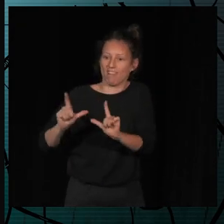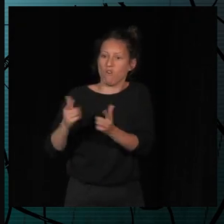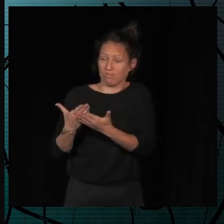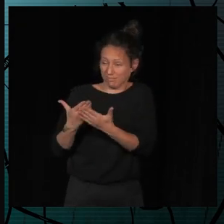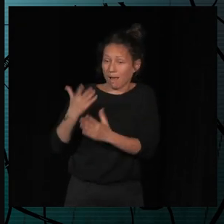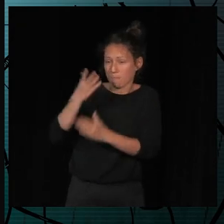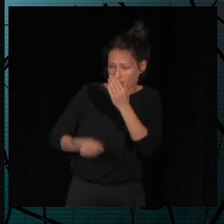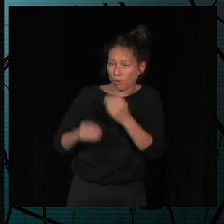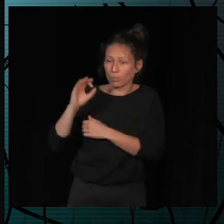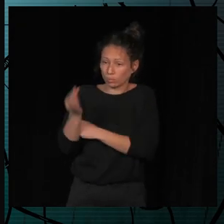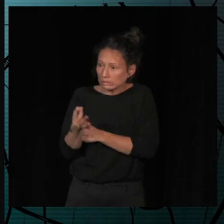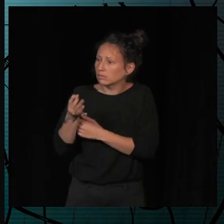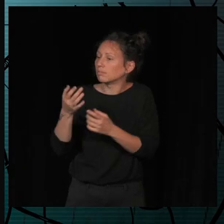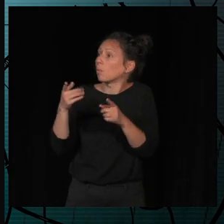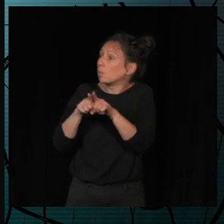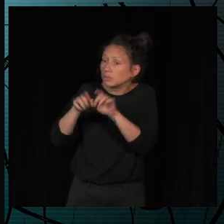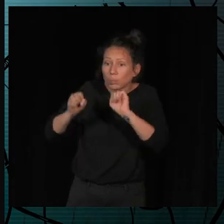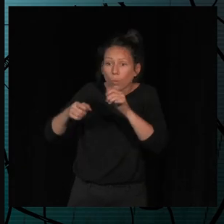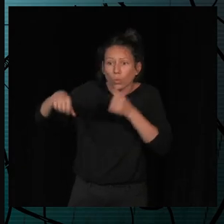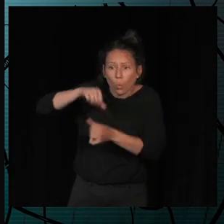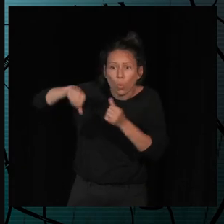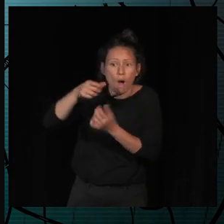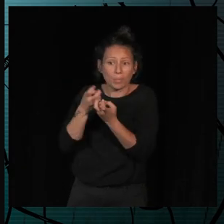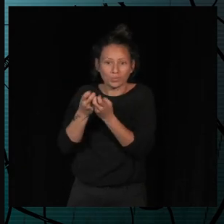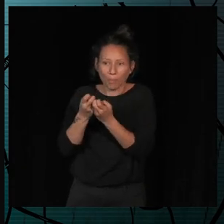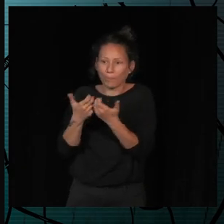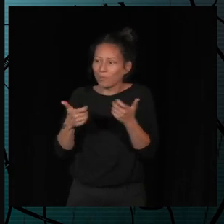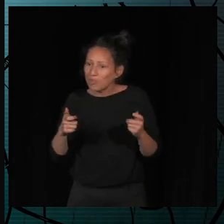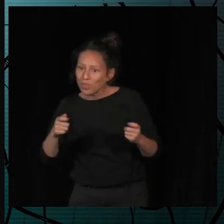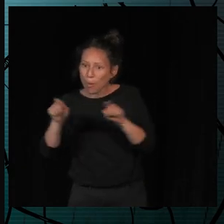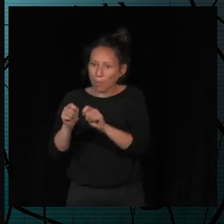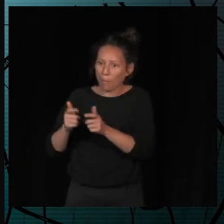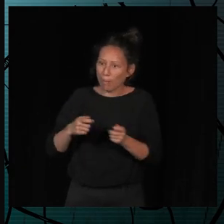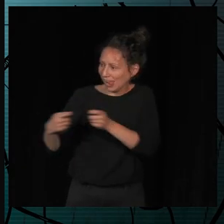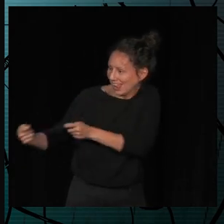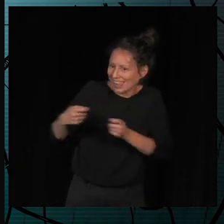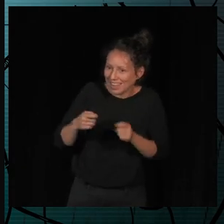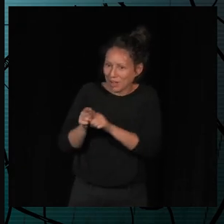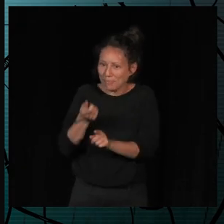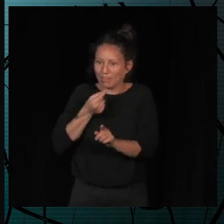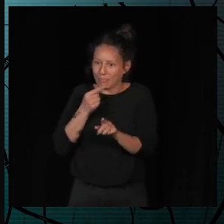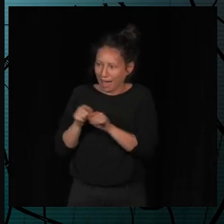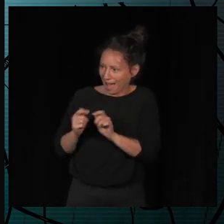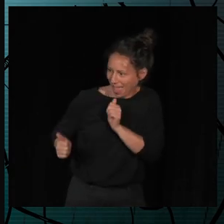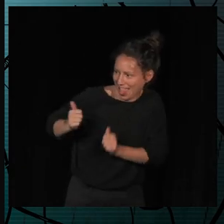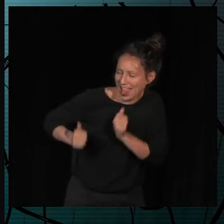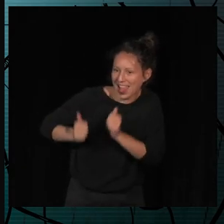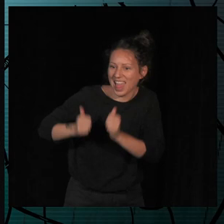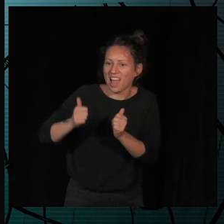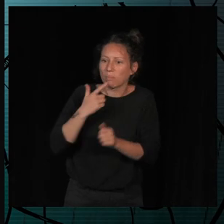jeux vidéos c'est pareil faire des tournois de jeux vidéosah c'est vachement plus sympa que d'avoir chacun dans son coin dans sa